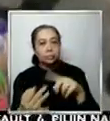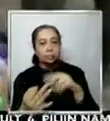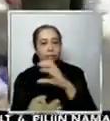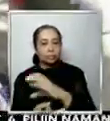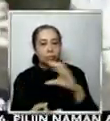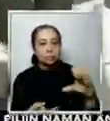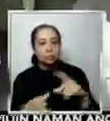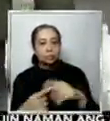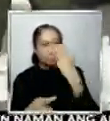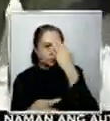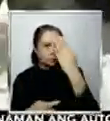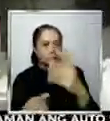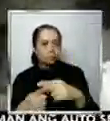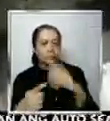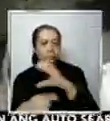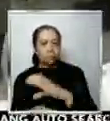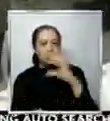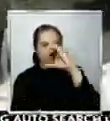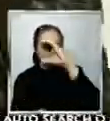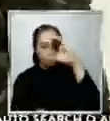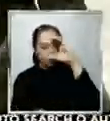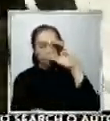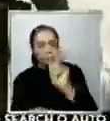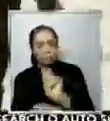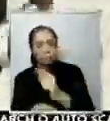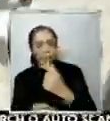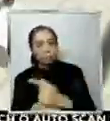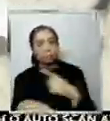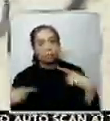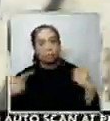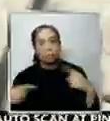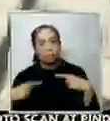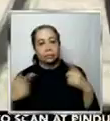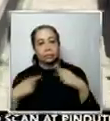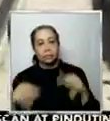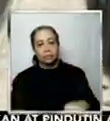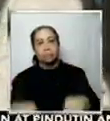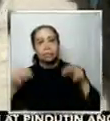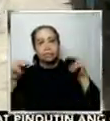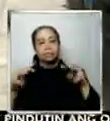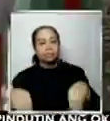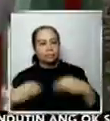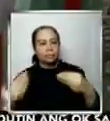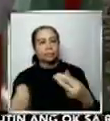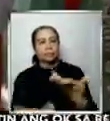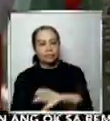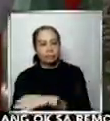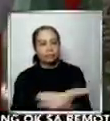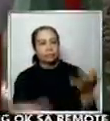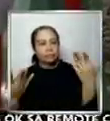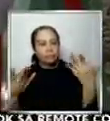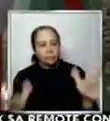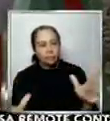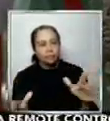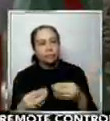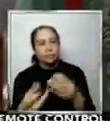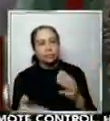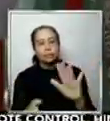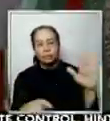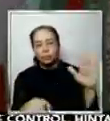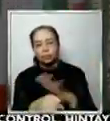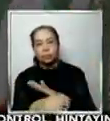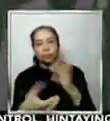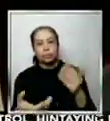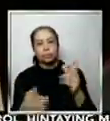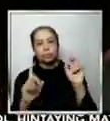Bulacan, Cavite, Taguig, Laguna at Malabon ang nabigyan ng GMA Kapuso Foundation ng fully loaded Kapuso